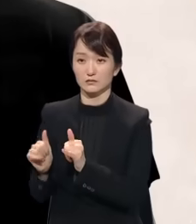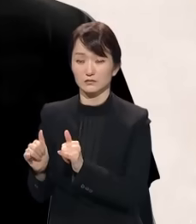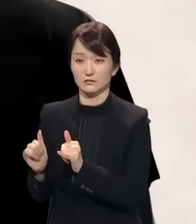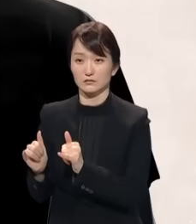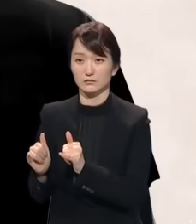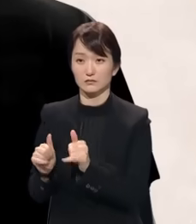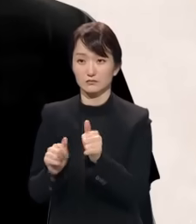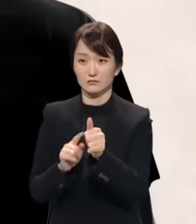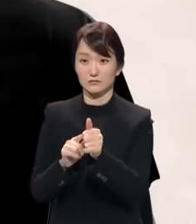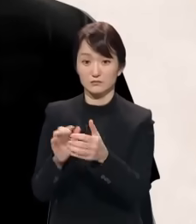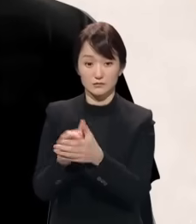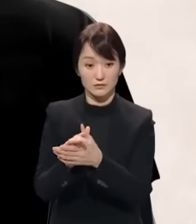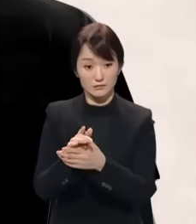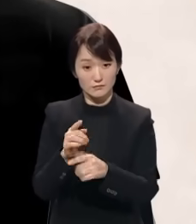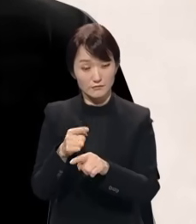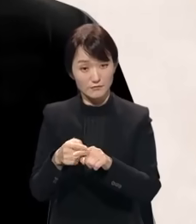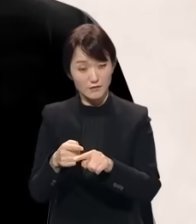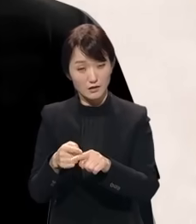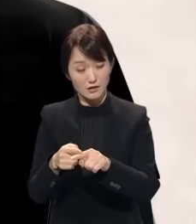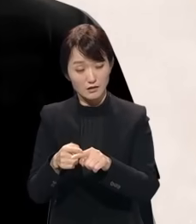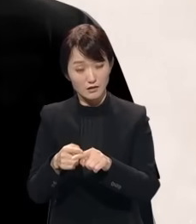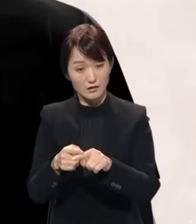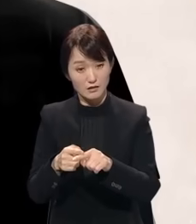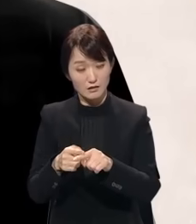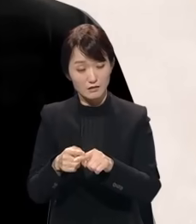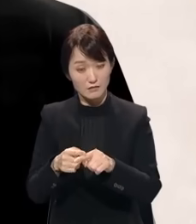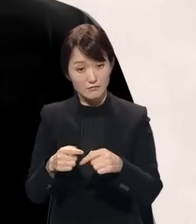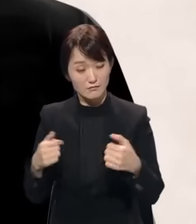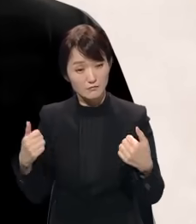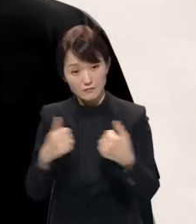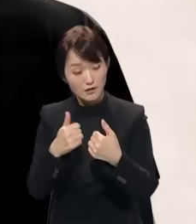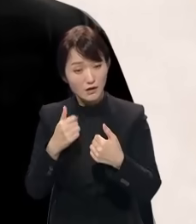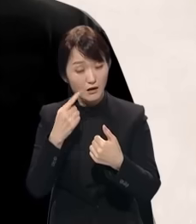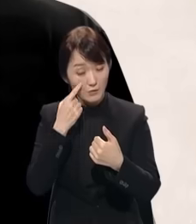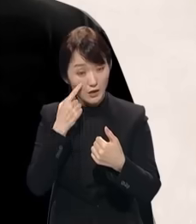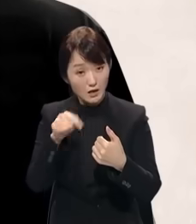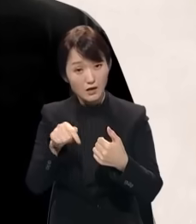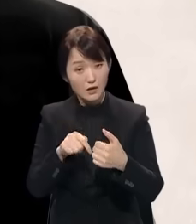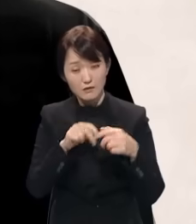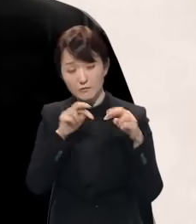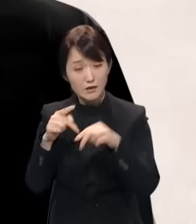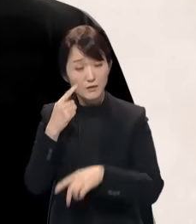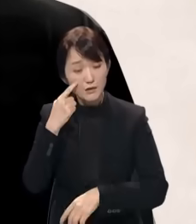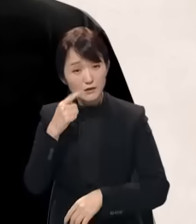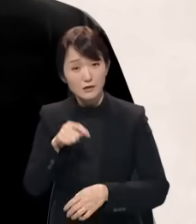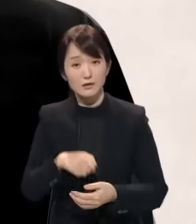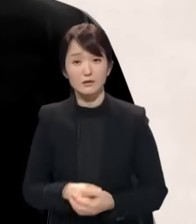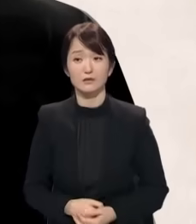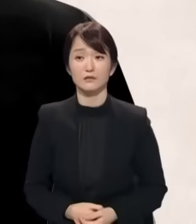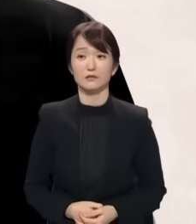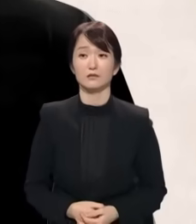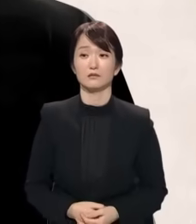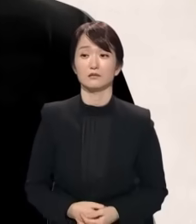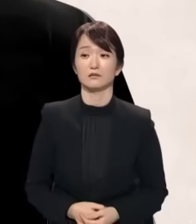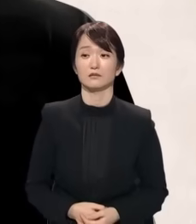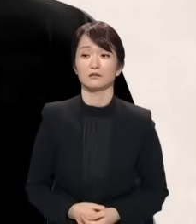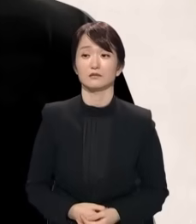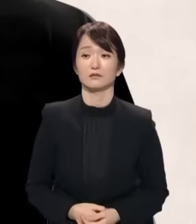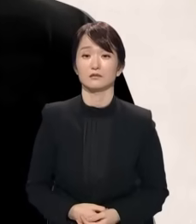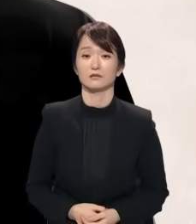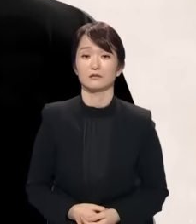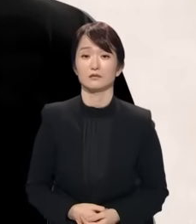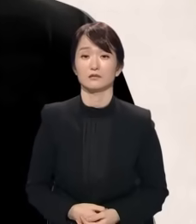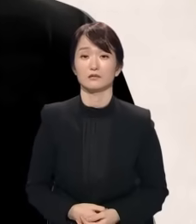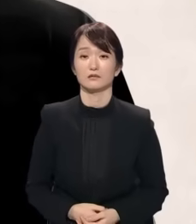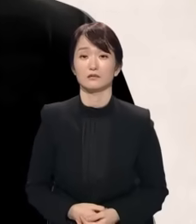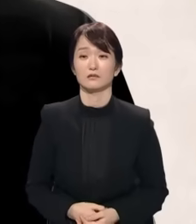남자친구가 맞짱 뜰래? 라는 얘기를 합니다. 맞짱 뜰까요? 라고 하면서요. 뭐 해보자는 거죠? 라고 맞받아치는 걸 확인할 수 있었고요. 이후에